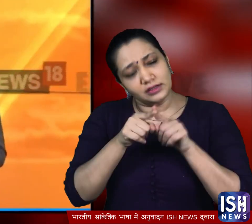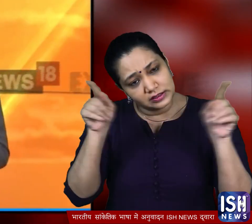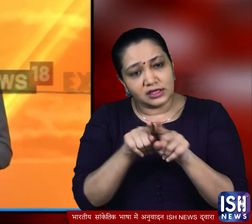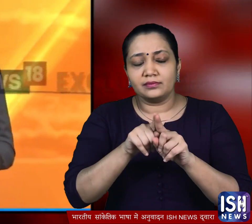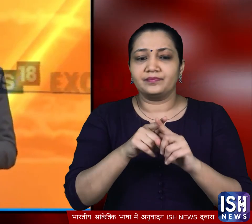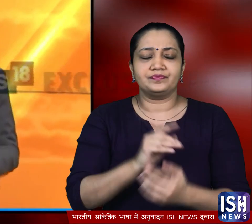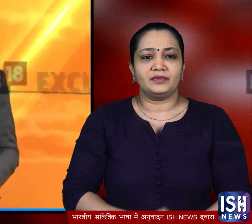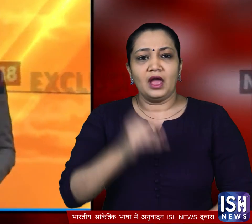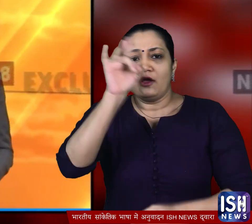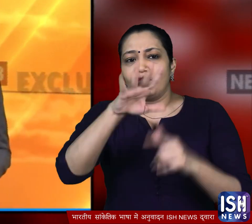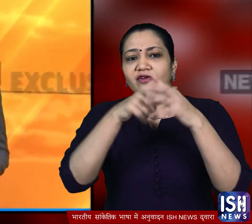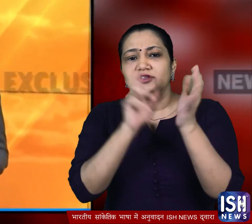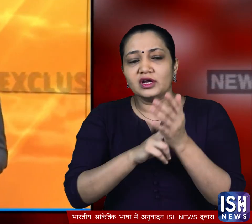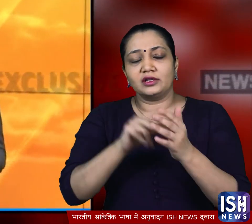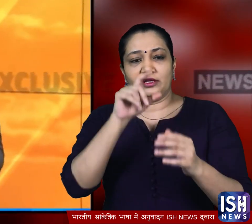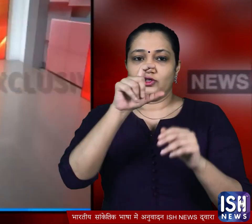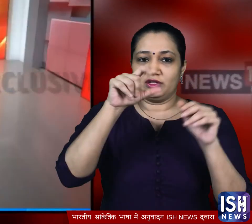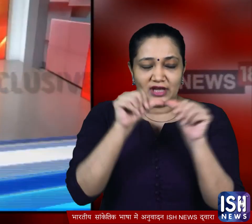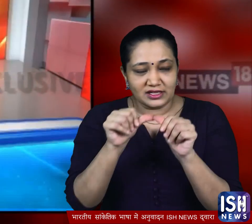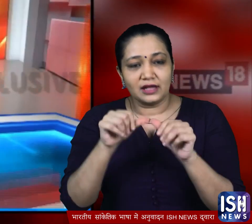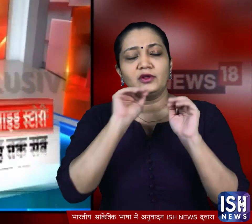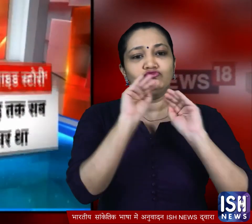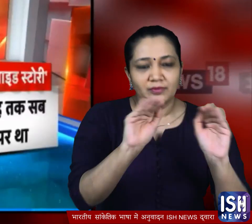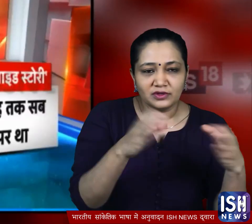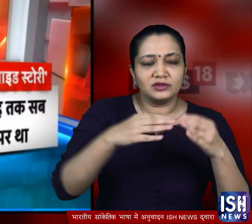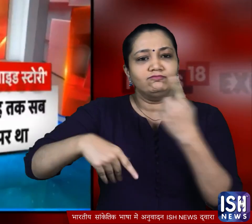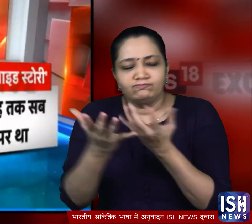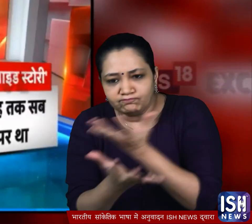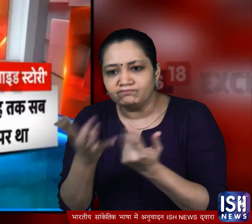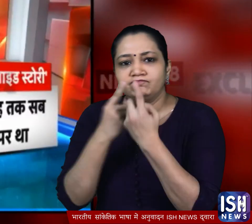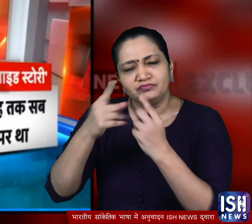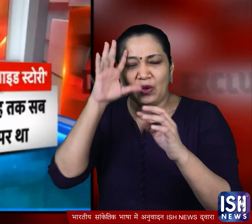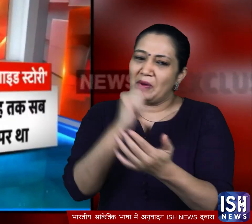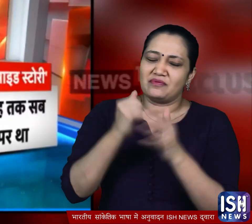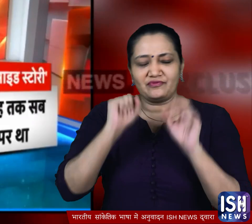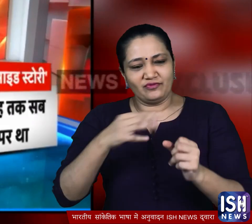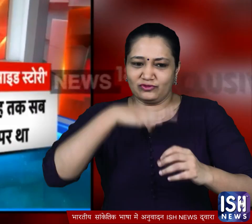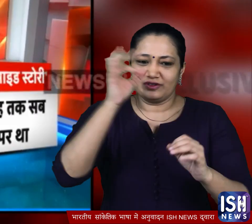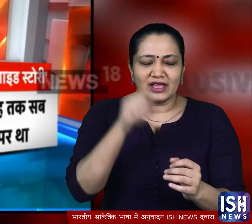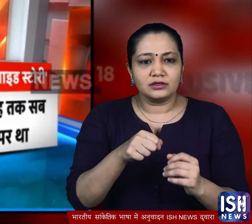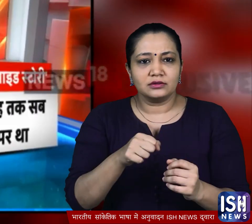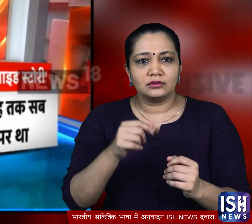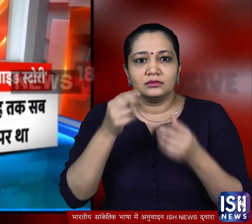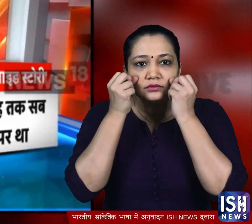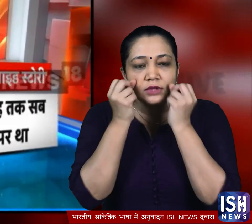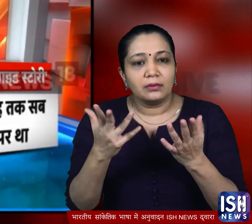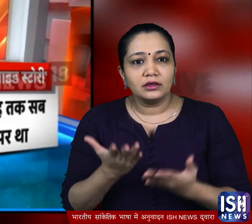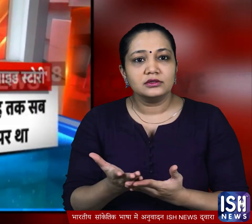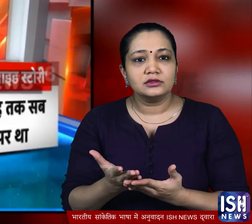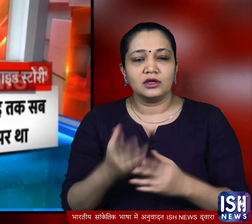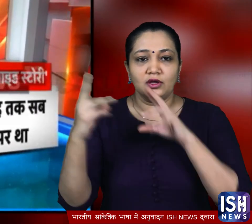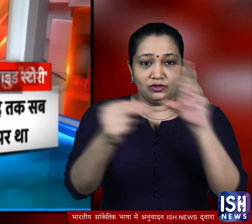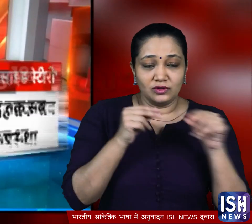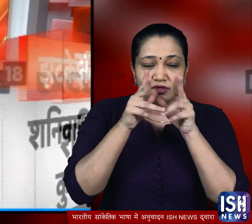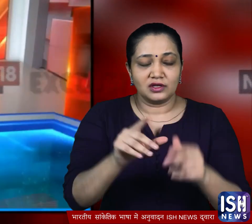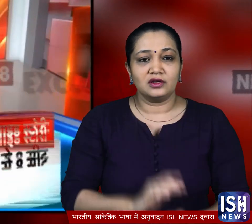के मुताबिक शनिवार 15 जनवरी की सुबह तक चंद्रशेखर और उनके समर्थक समझौता तय मान रहे थे, लेकिन उनकी उम्मीदों को बड़ा झटका लगा।